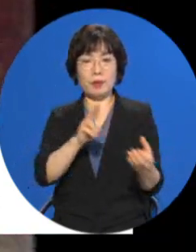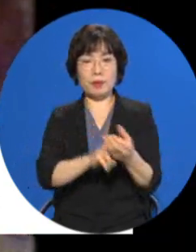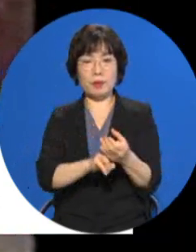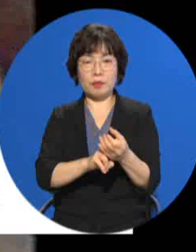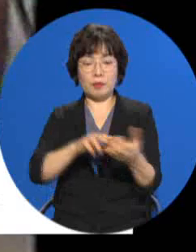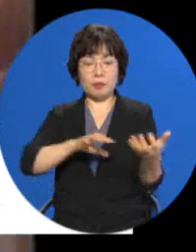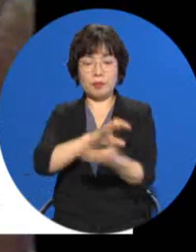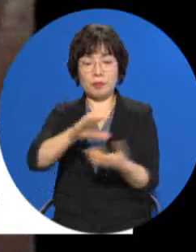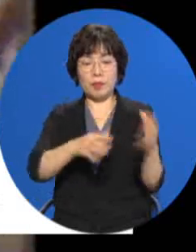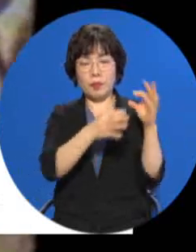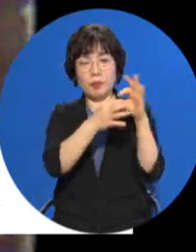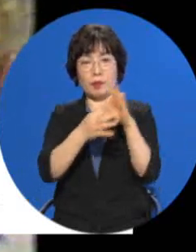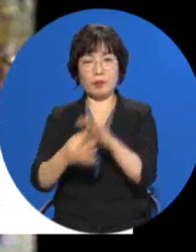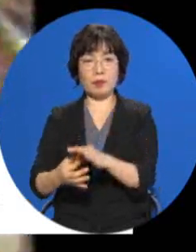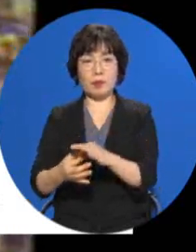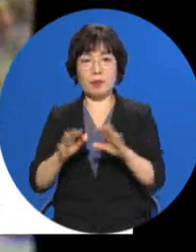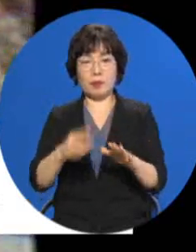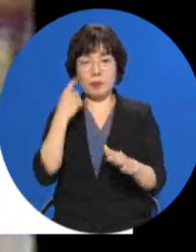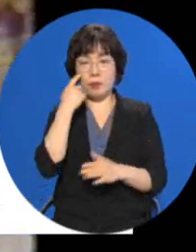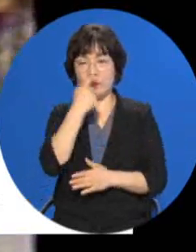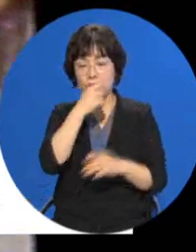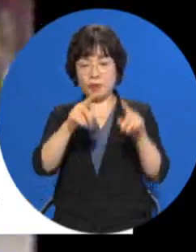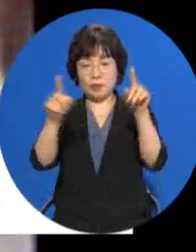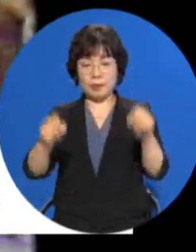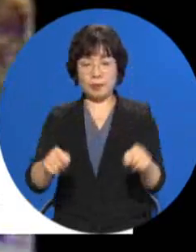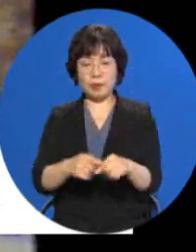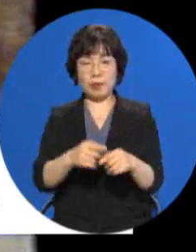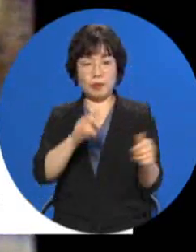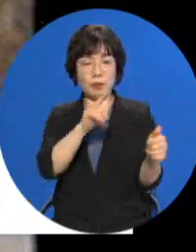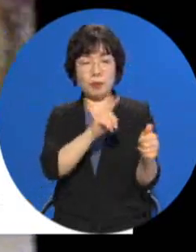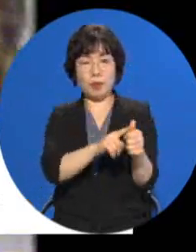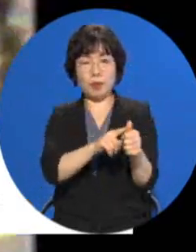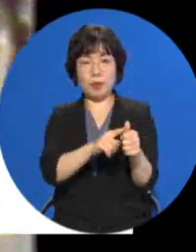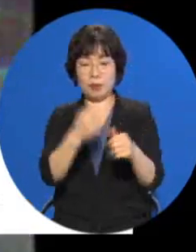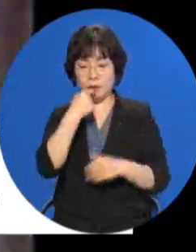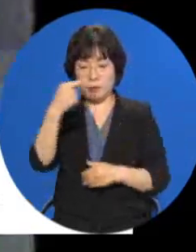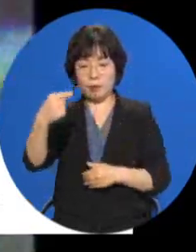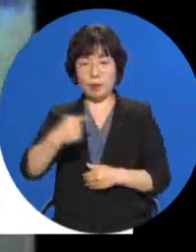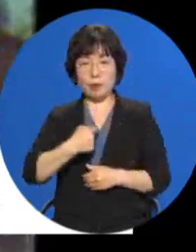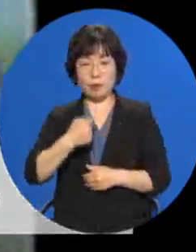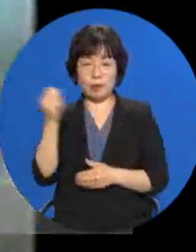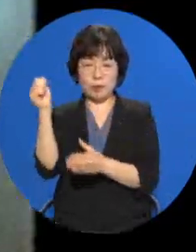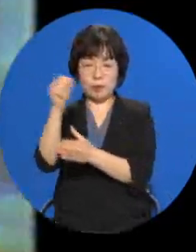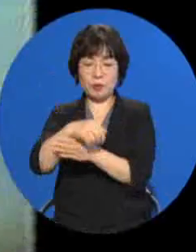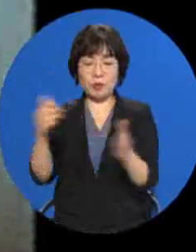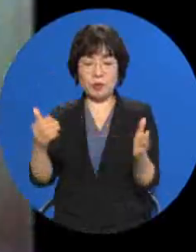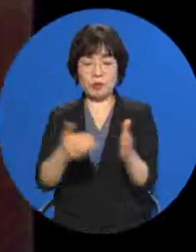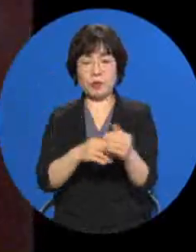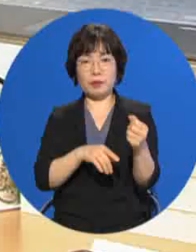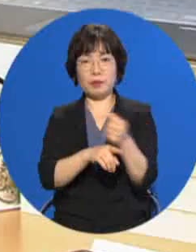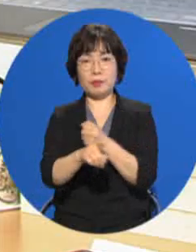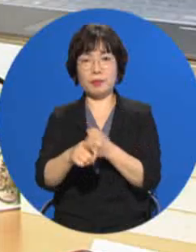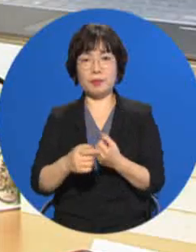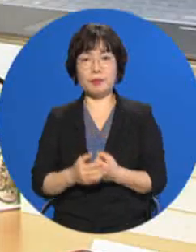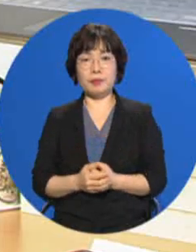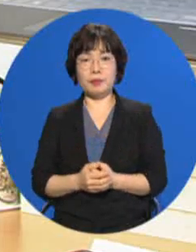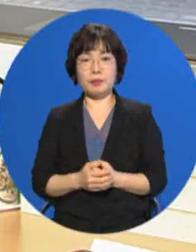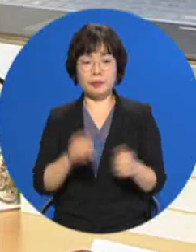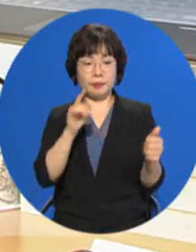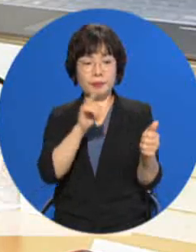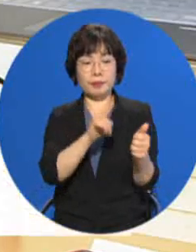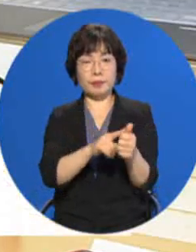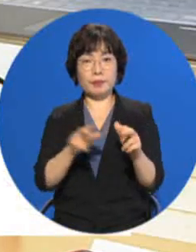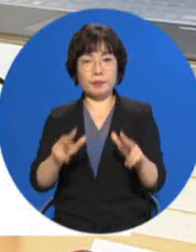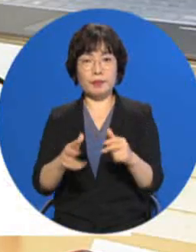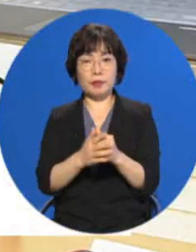왜곡에 나섰다는 건데 이번에 확인된 문서는 전두환이 이를 보고받고 승인했다는 걸 의미합니다. 전두환 지금